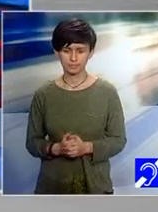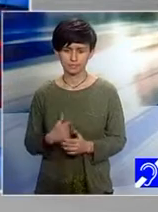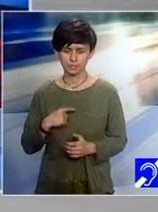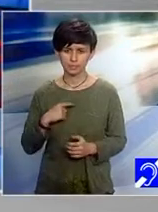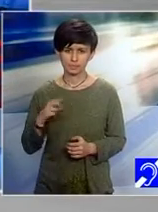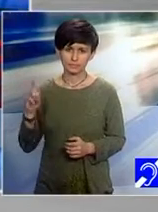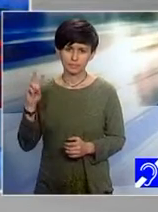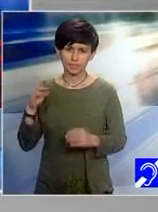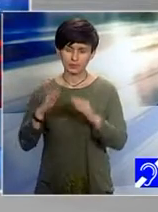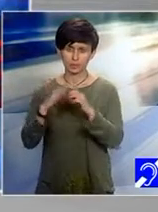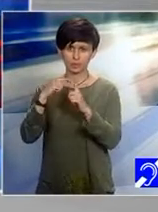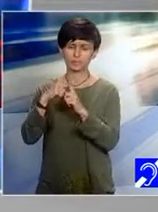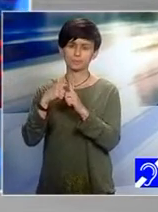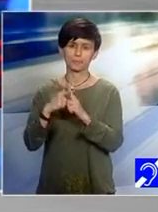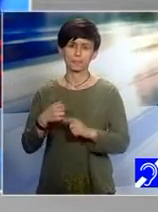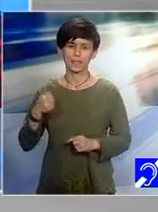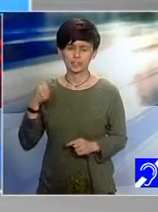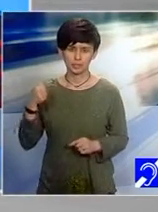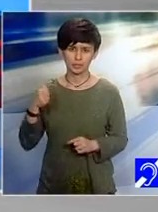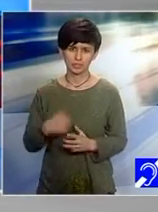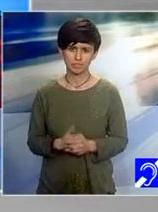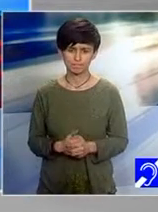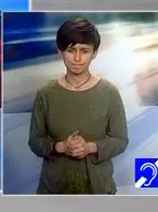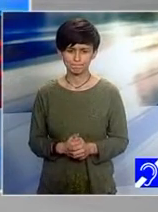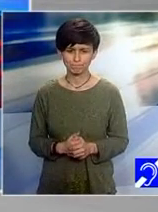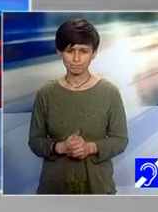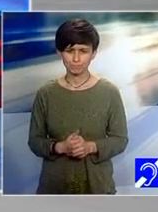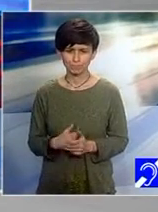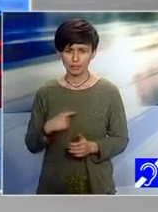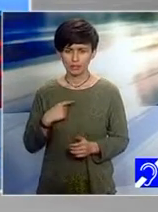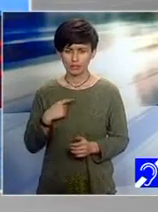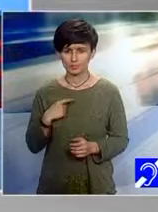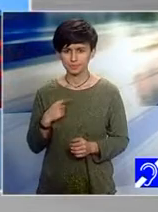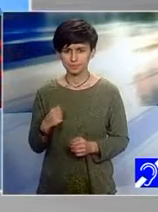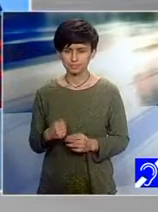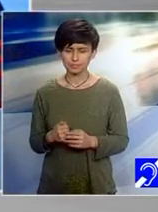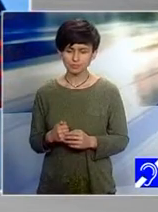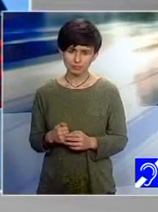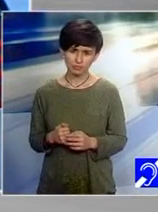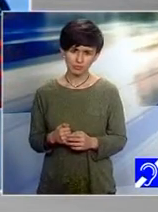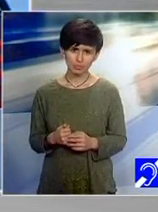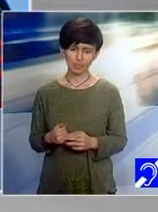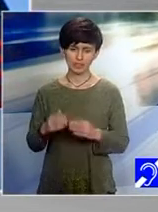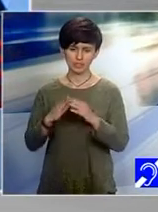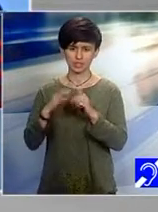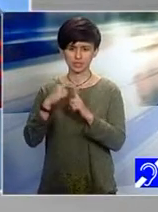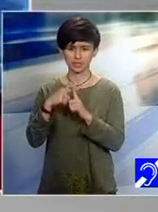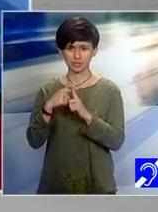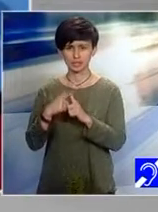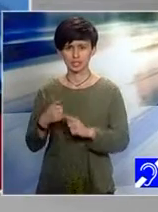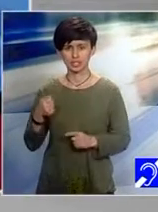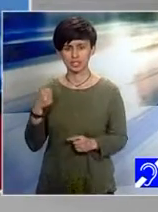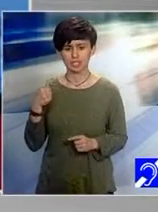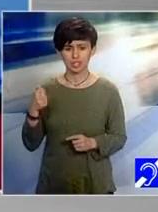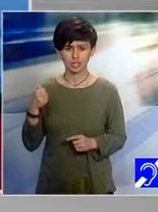biserici armenești. Este Biserica Armeano-Catolică și este Biserica Armeano-Apostolică. Aici vreau să ajung